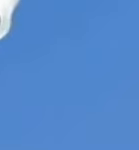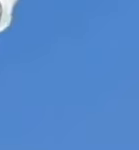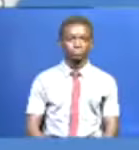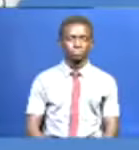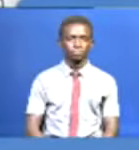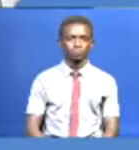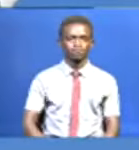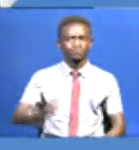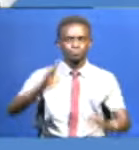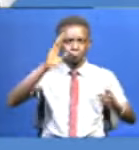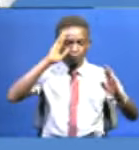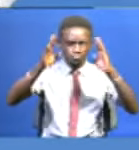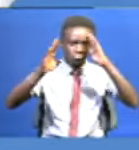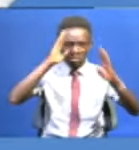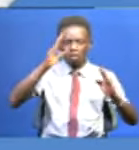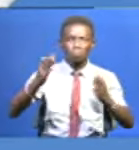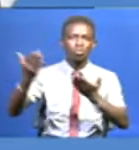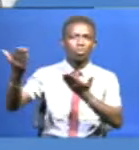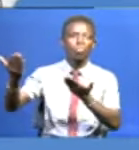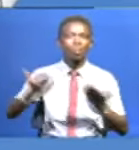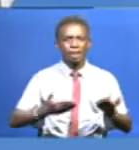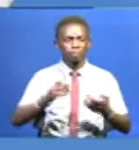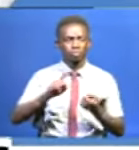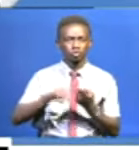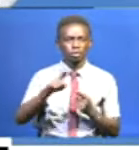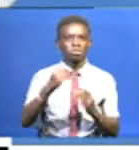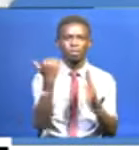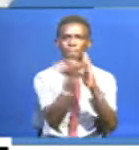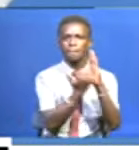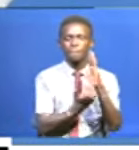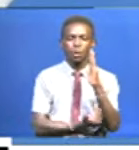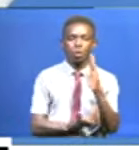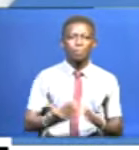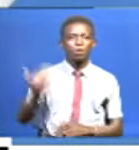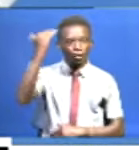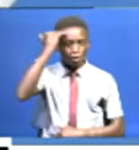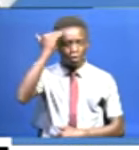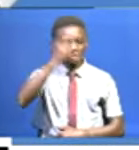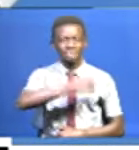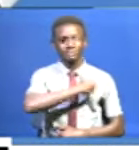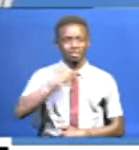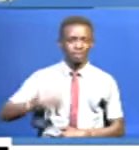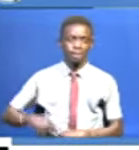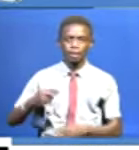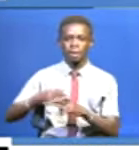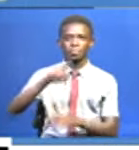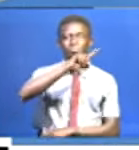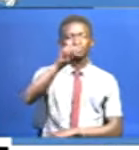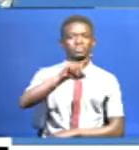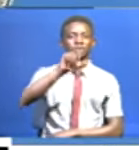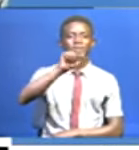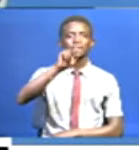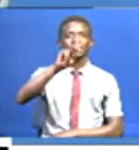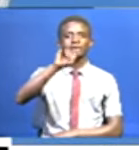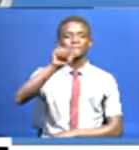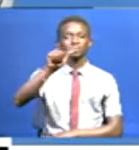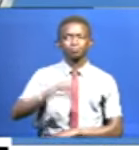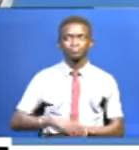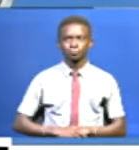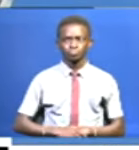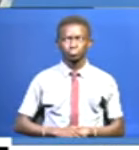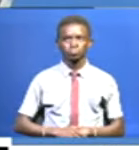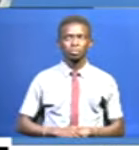Mambo na karibu katika kipindi cha Ifahamu China. Mimi ni Zakia Peng. Shirikisho la mpira